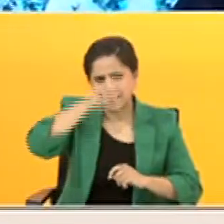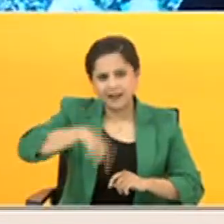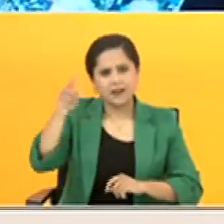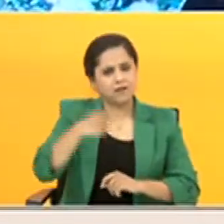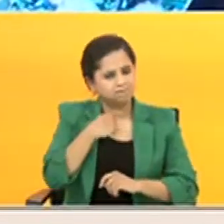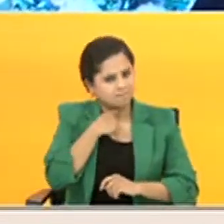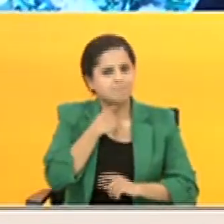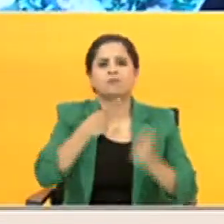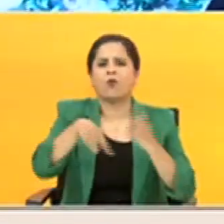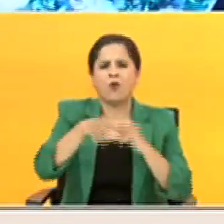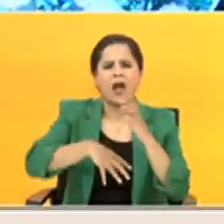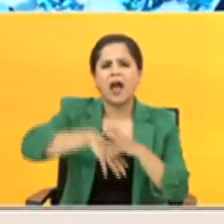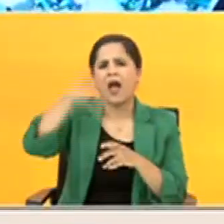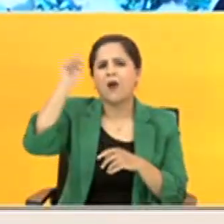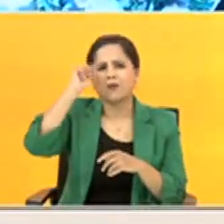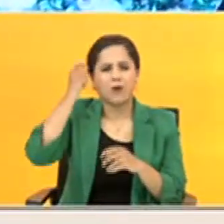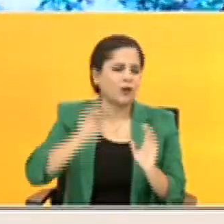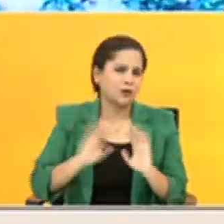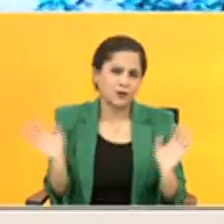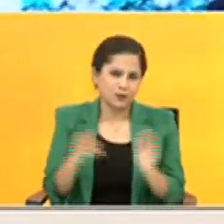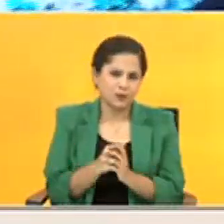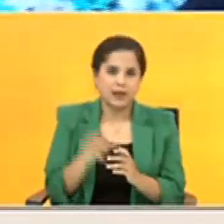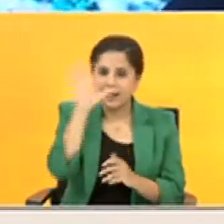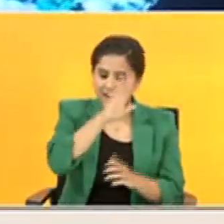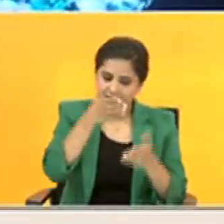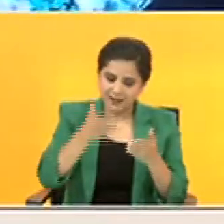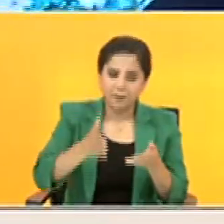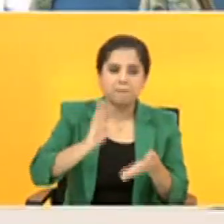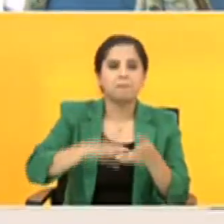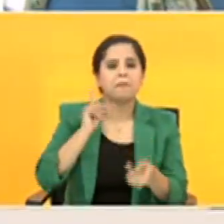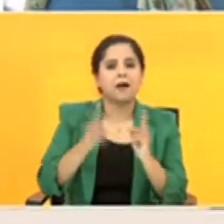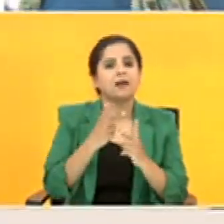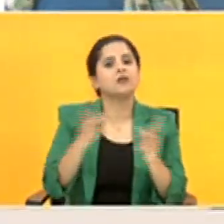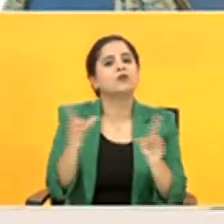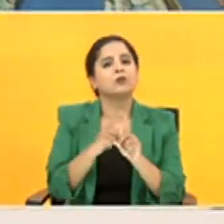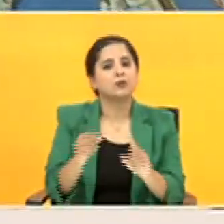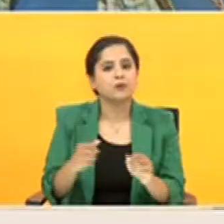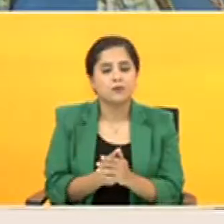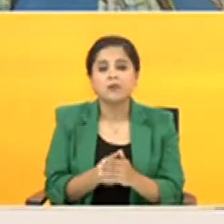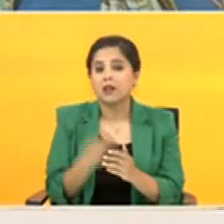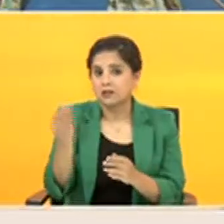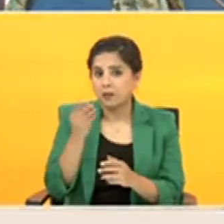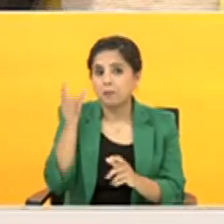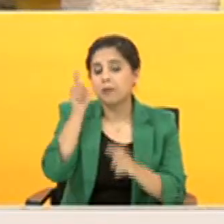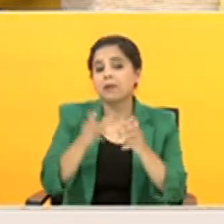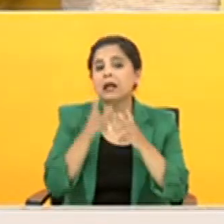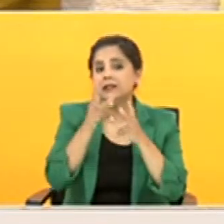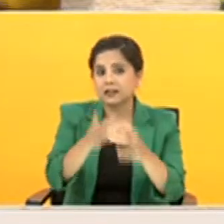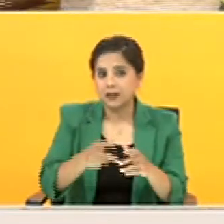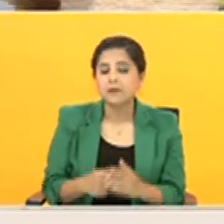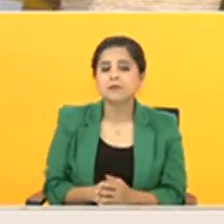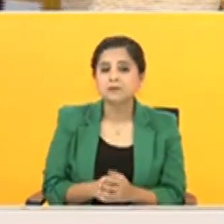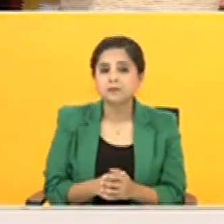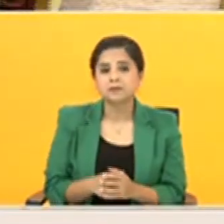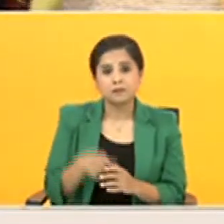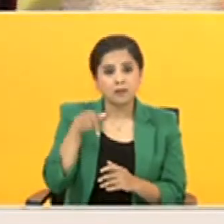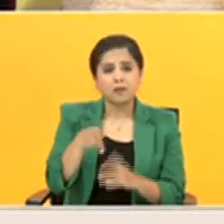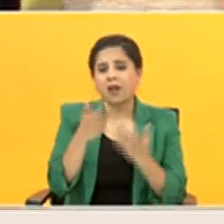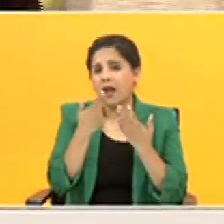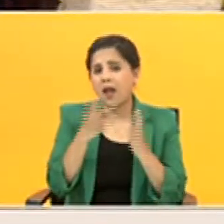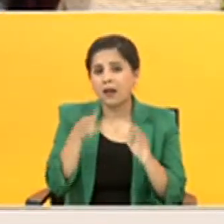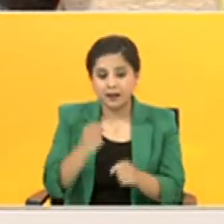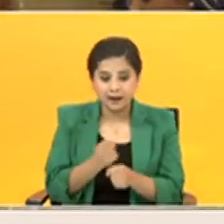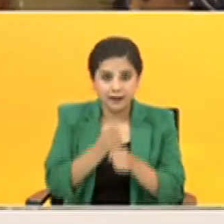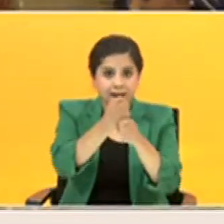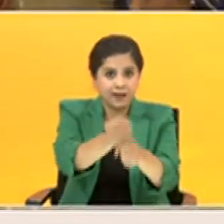है, वो देश में ही शादी करेंगे। किसी ने यह भी कहा है, अब जो भी गिफ्ट